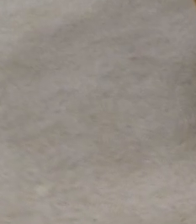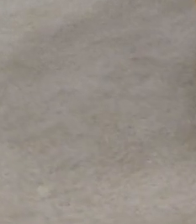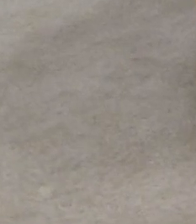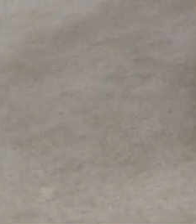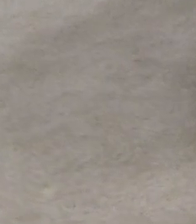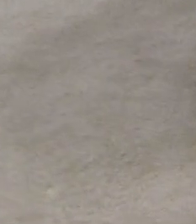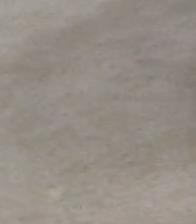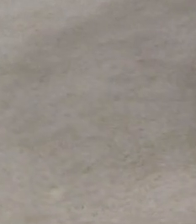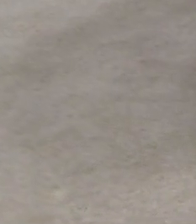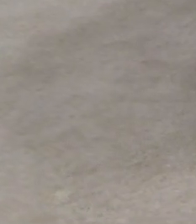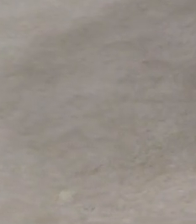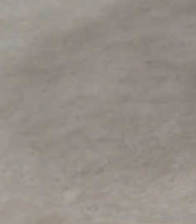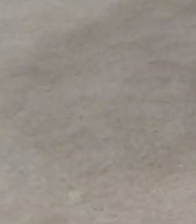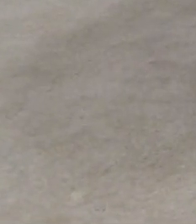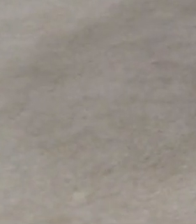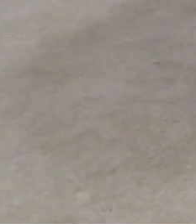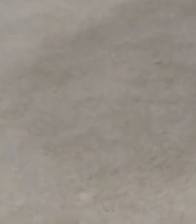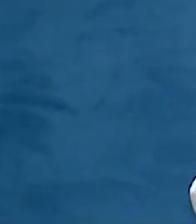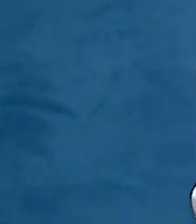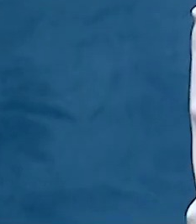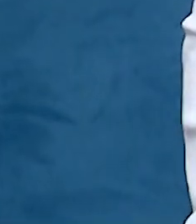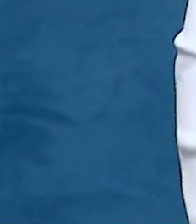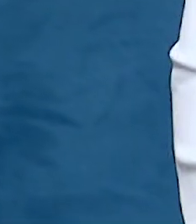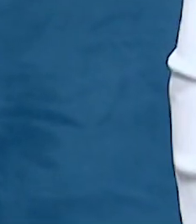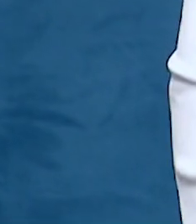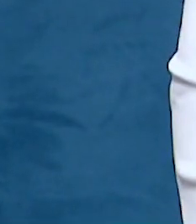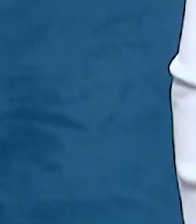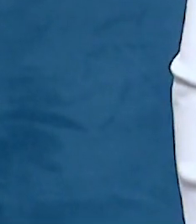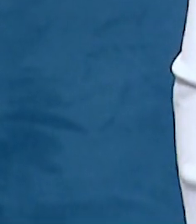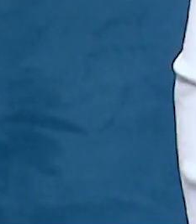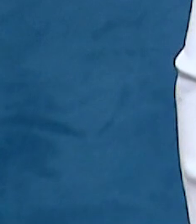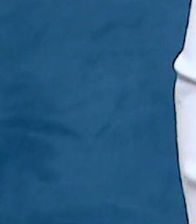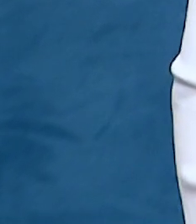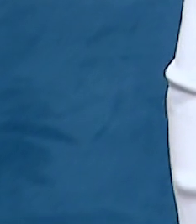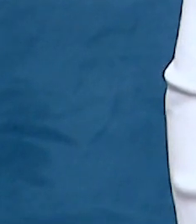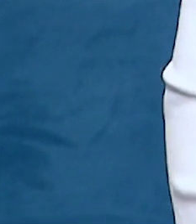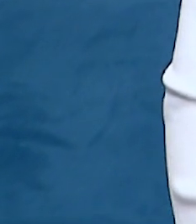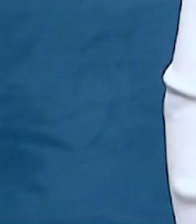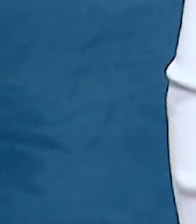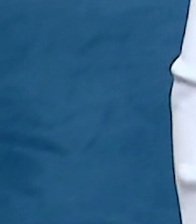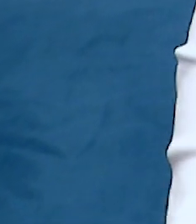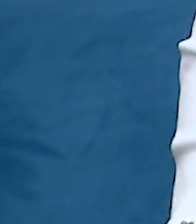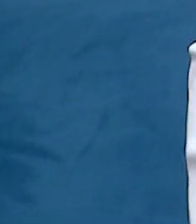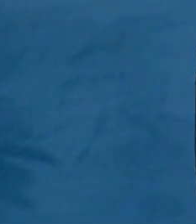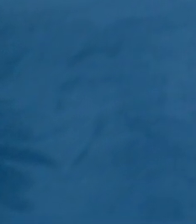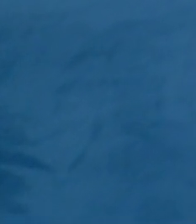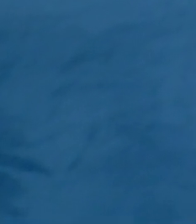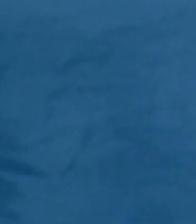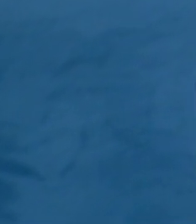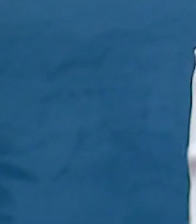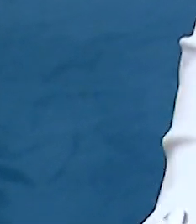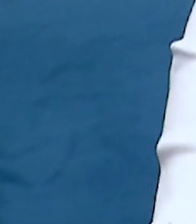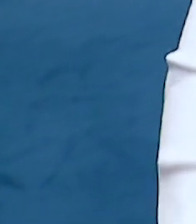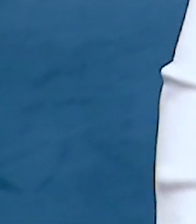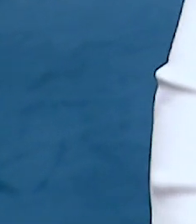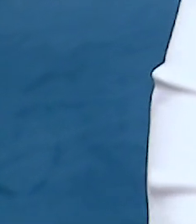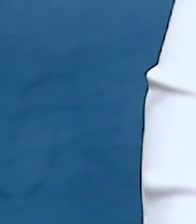انا وانت، نسيب بيتنا ولا كان